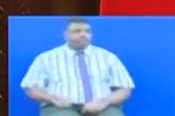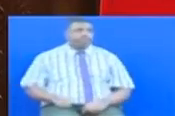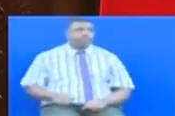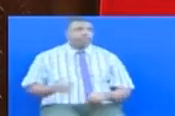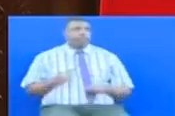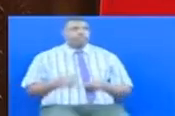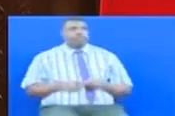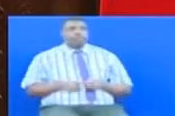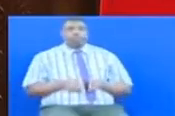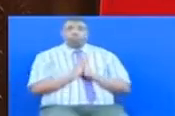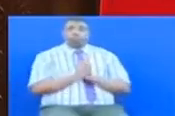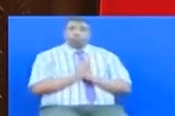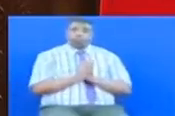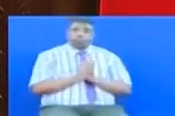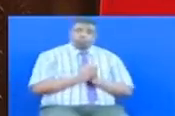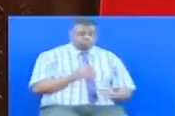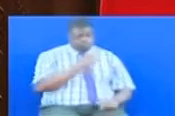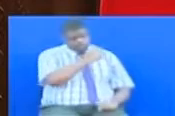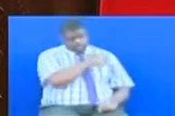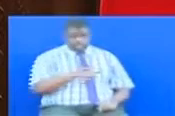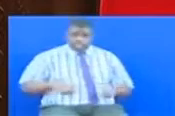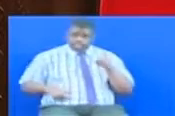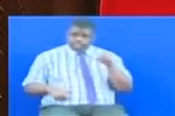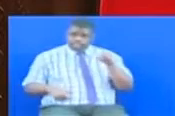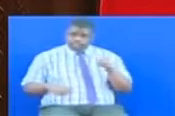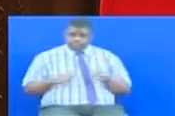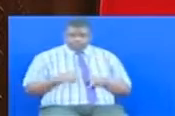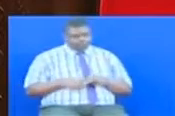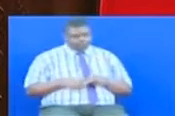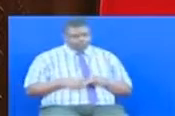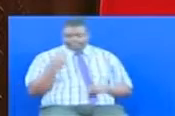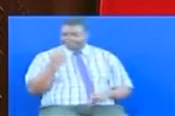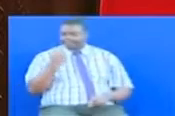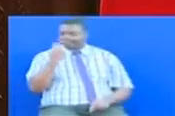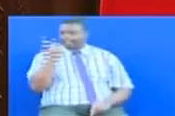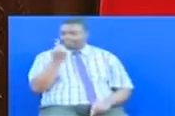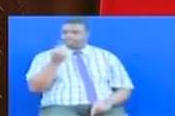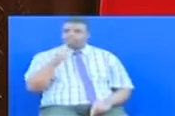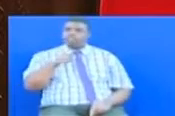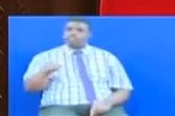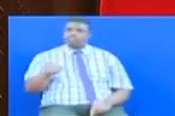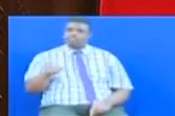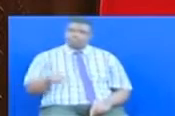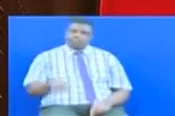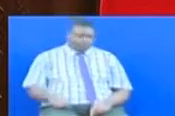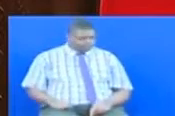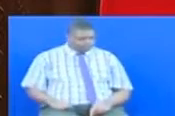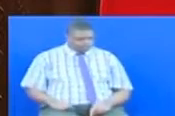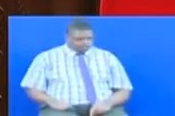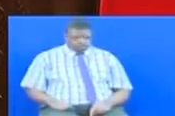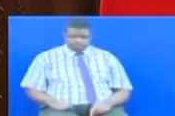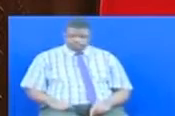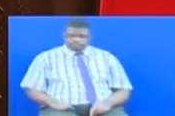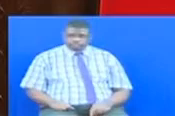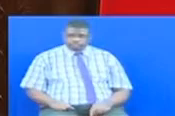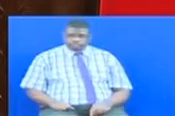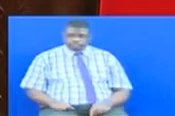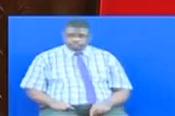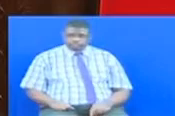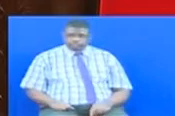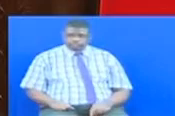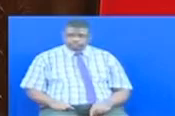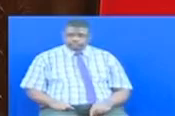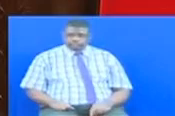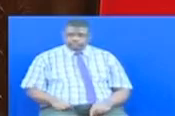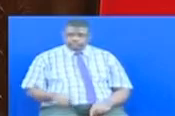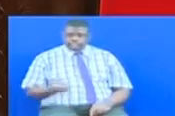sana Mheshimiwa Rais kwa namna ambavyo analiendesha taifa hili. Wachangiaji waliopita wamezungumza, wengine wamesema ni rais wa